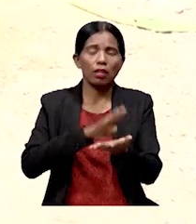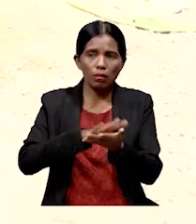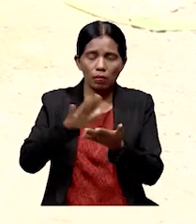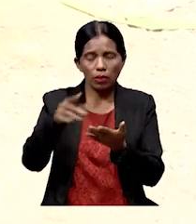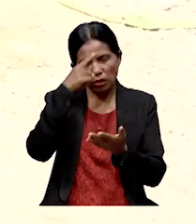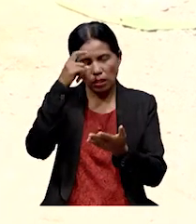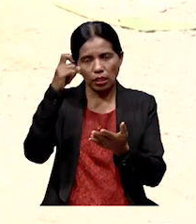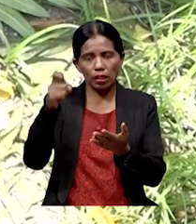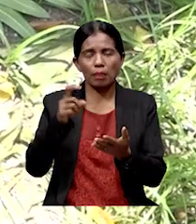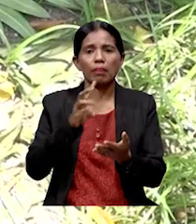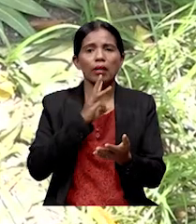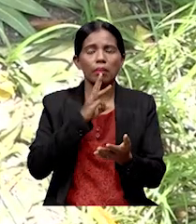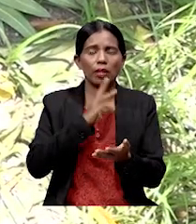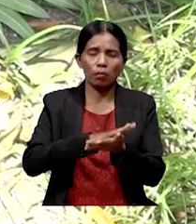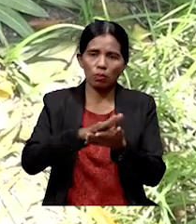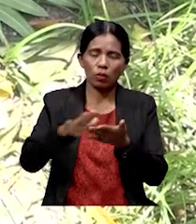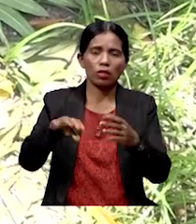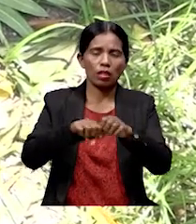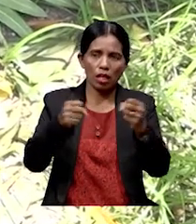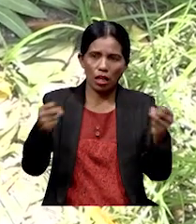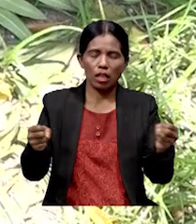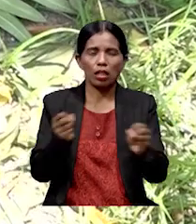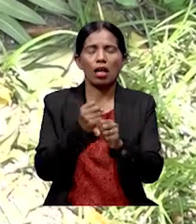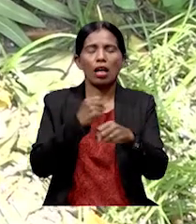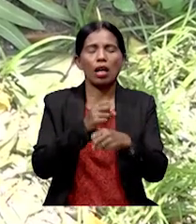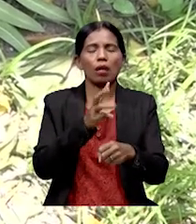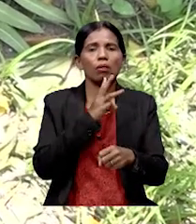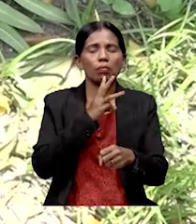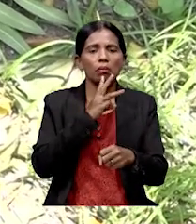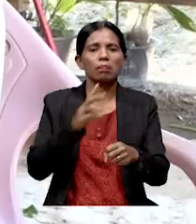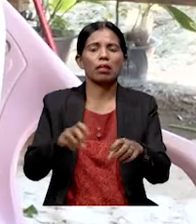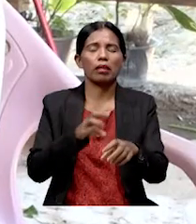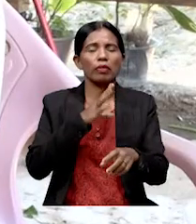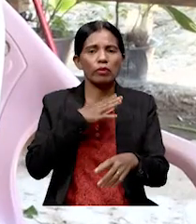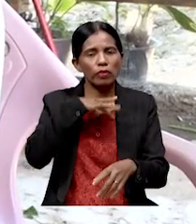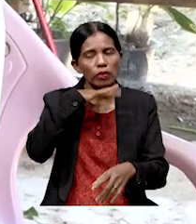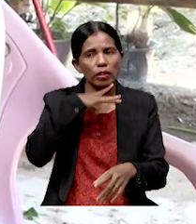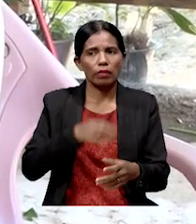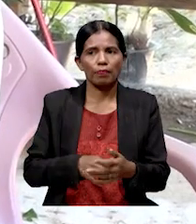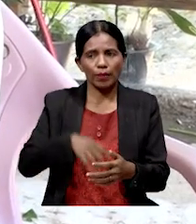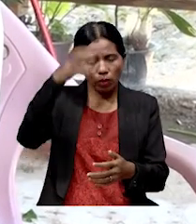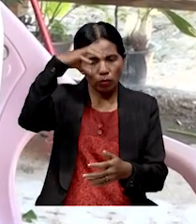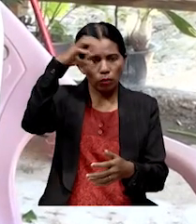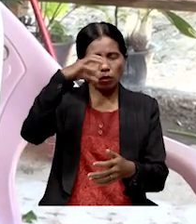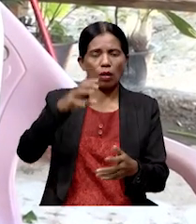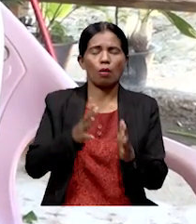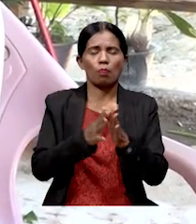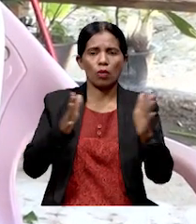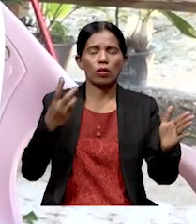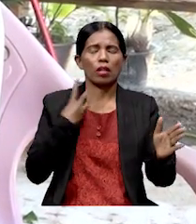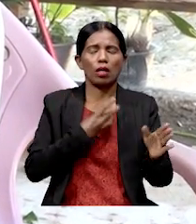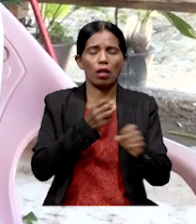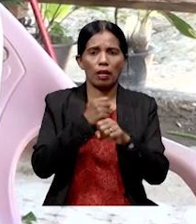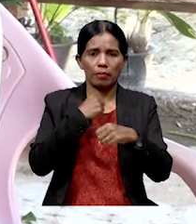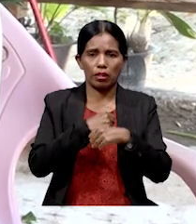refere nak fera ona no halo be saimerak. Udambot halo amni tangge rahun to agora ami lehetan